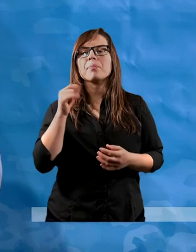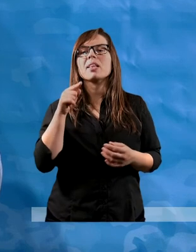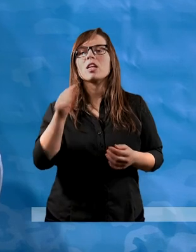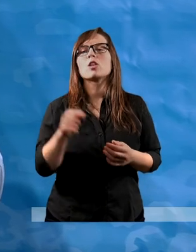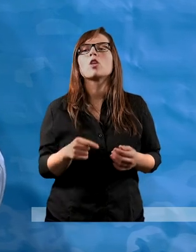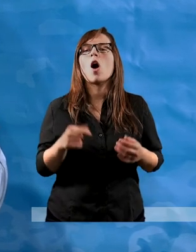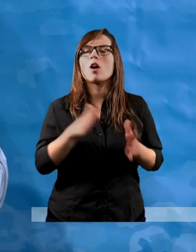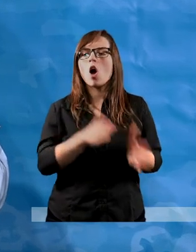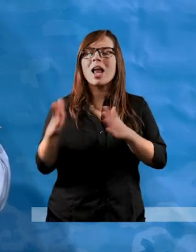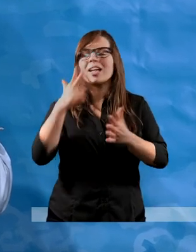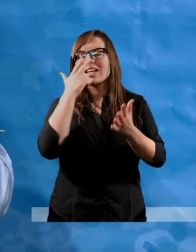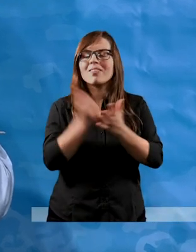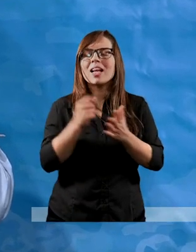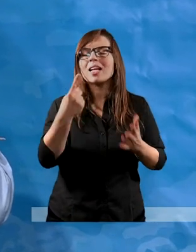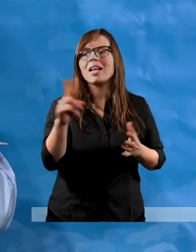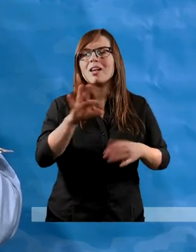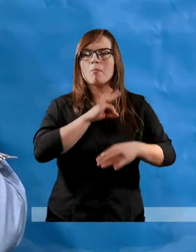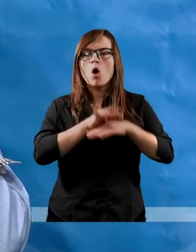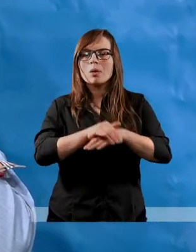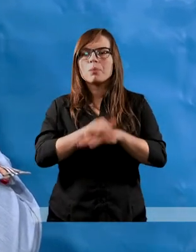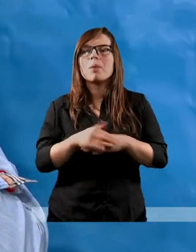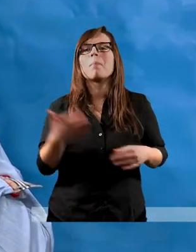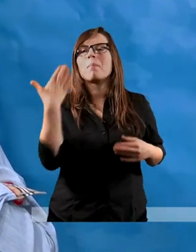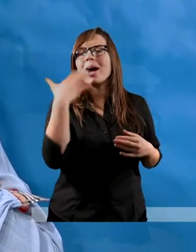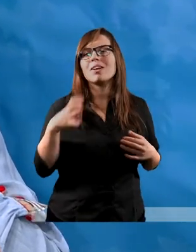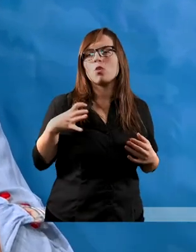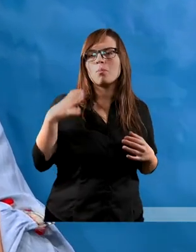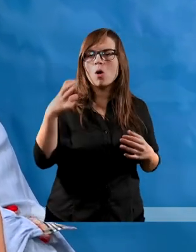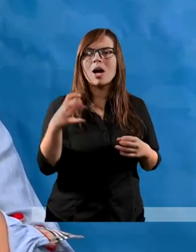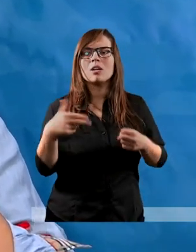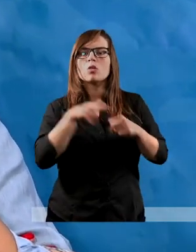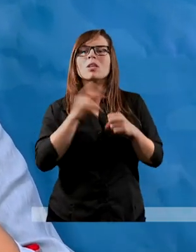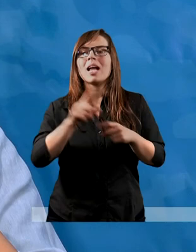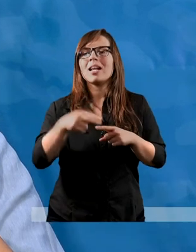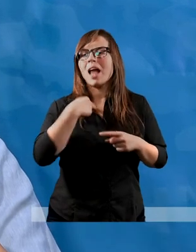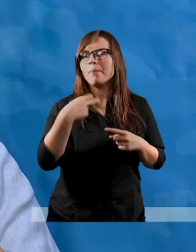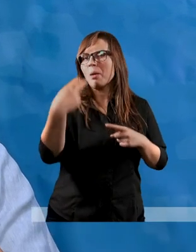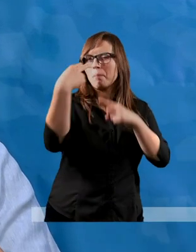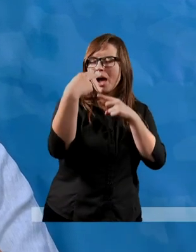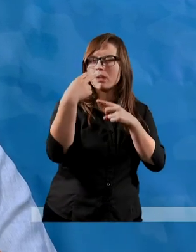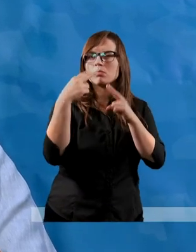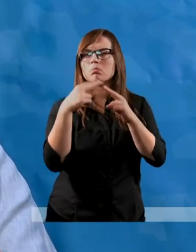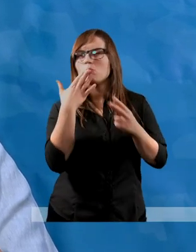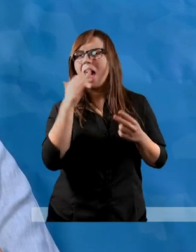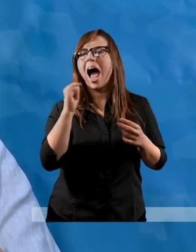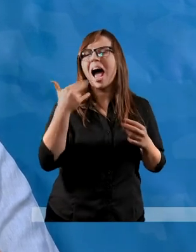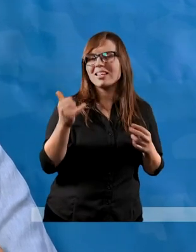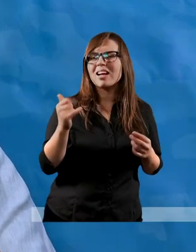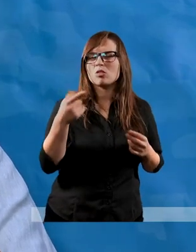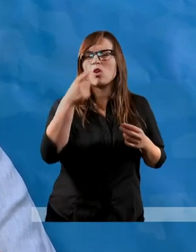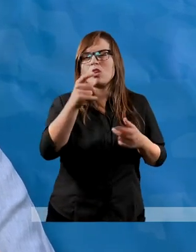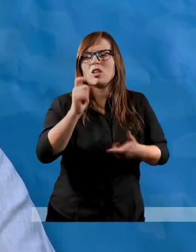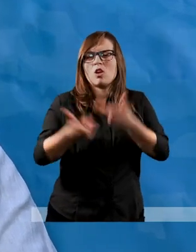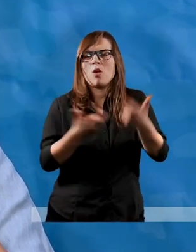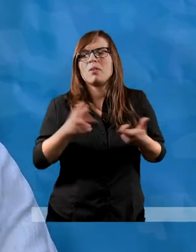I też z kolei stwierdzenie jednego z moich przyjaciół, bardzo bogatych, który tak na mnie patrzył. Mówi, Ania, jak ty